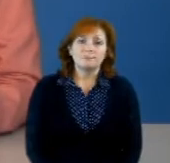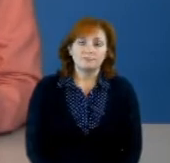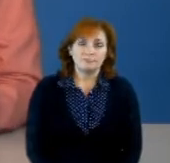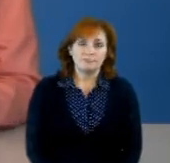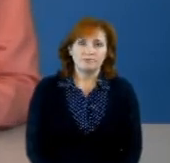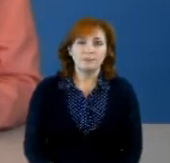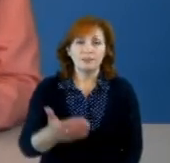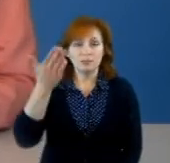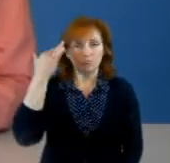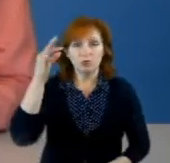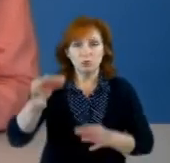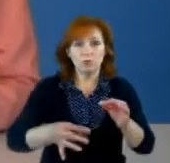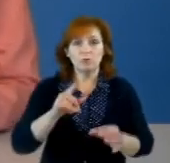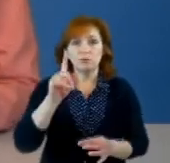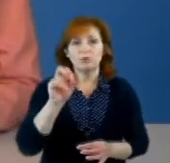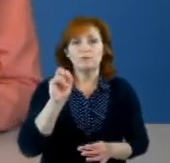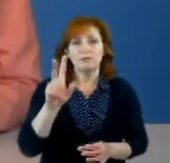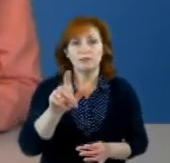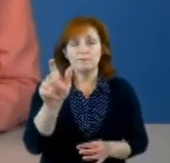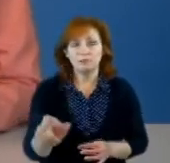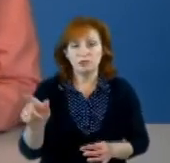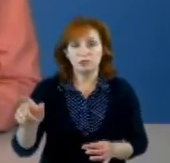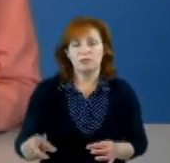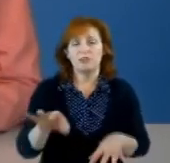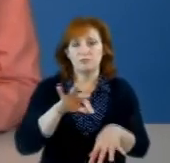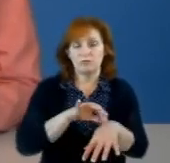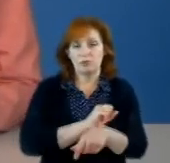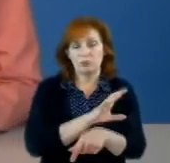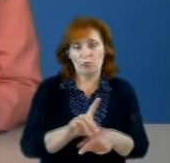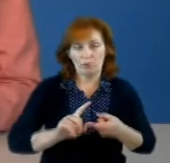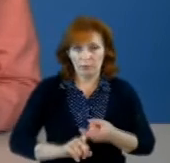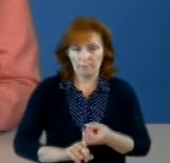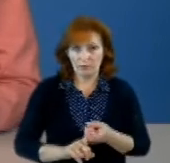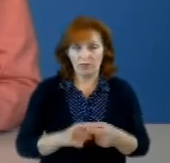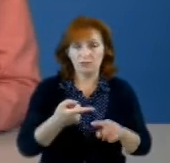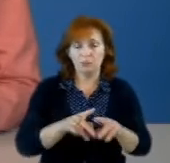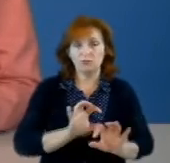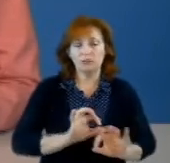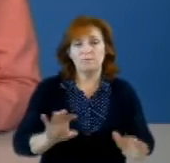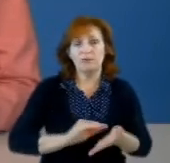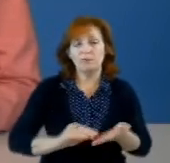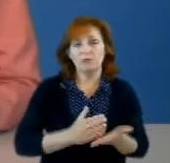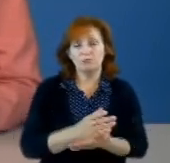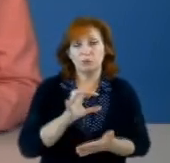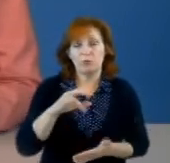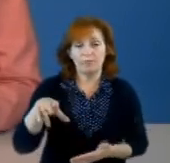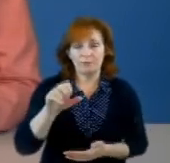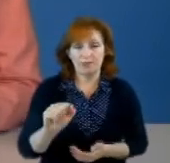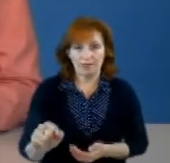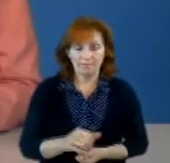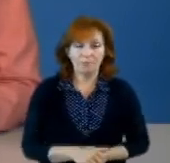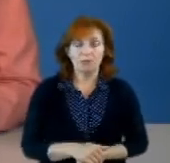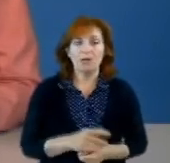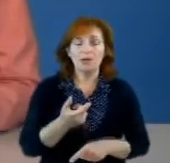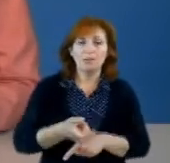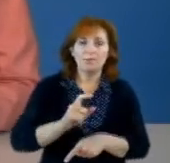За минулу добу 112 жителів області захворіли на коронавірус. Про це повідомляє прес-служба облдержадміністрації. Найбільше